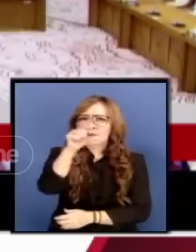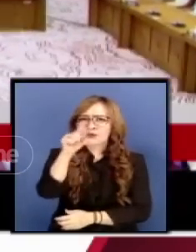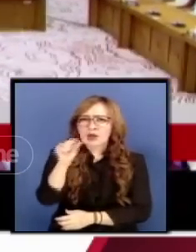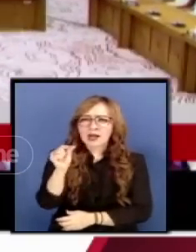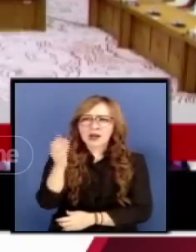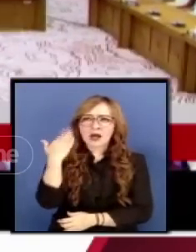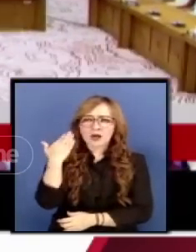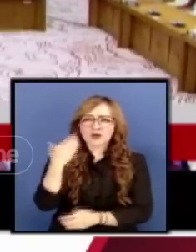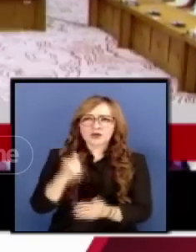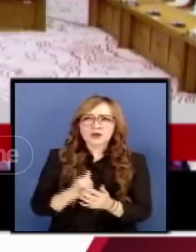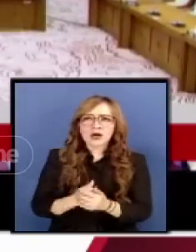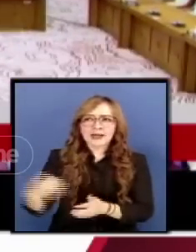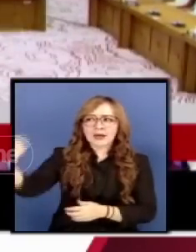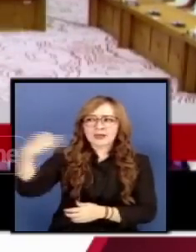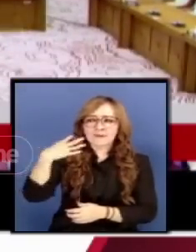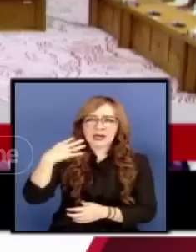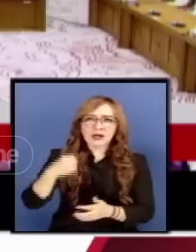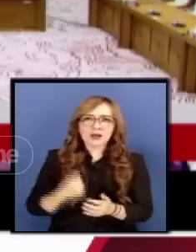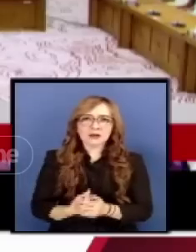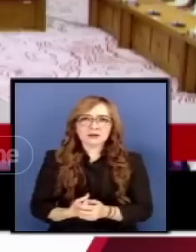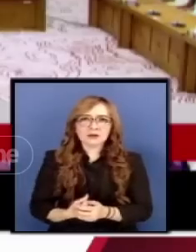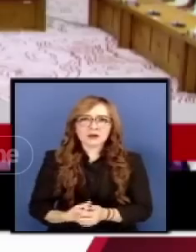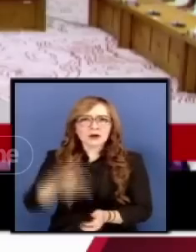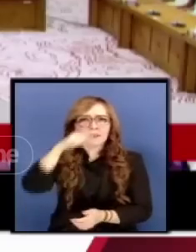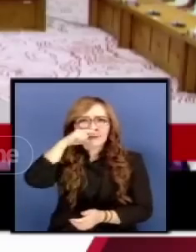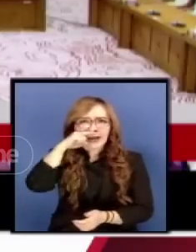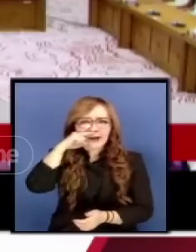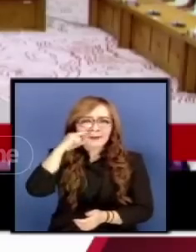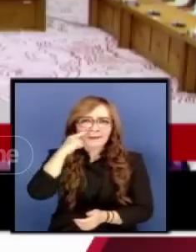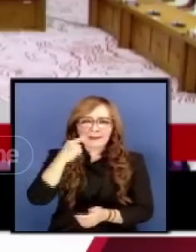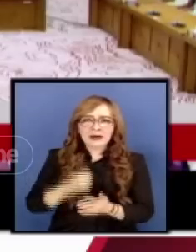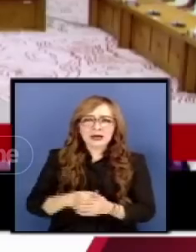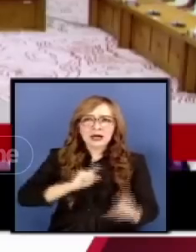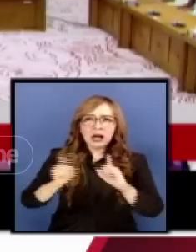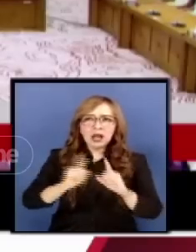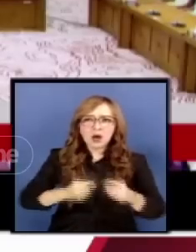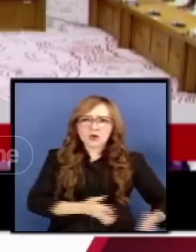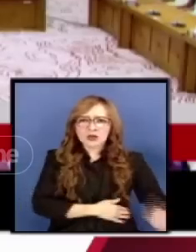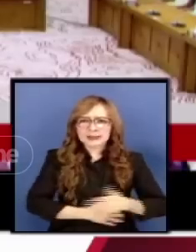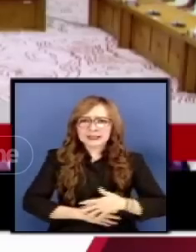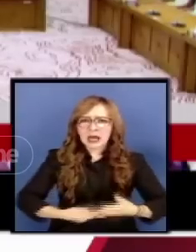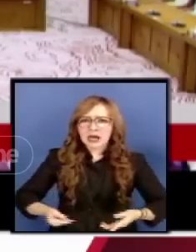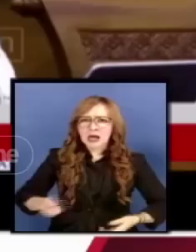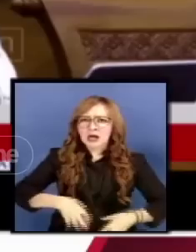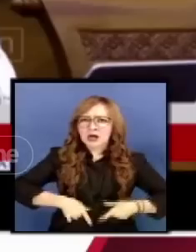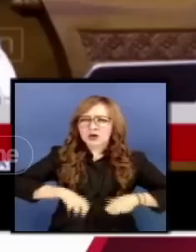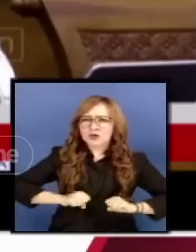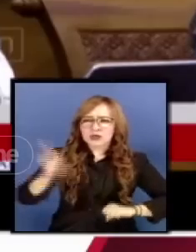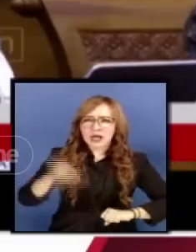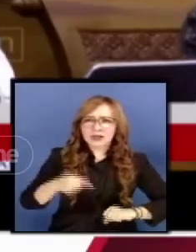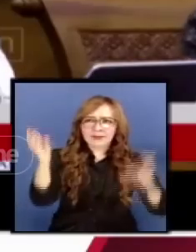bulan yang lalu, ada yang menyampaikan ke saya, Bung, kalau sarung yang dari Pertamina dulu itu bagus, kalau diikat